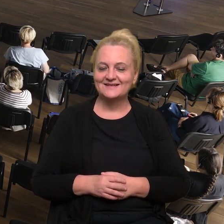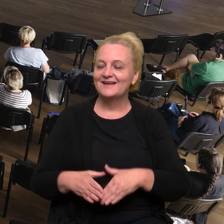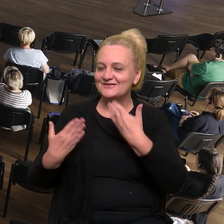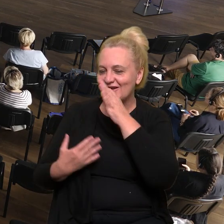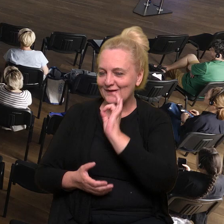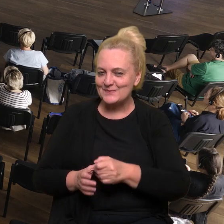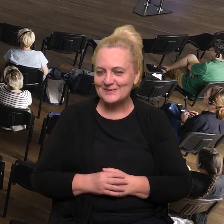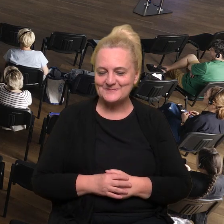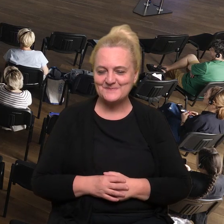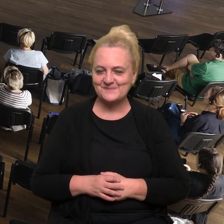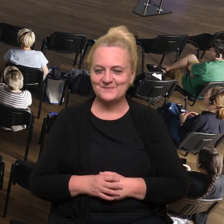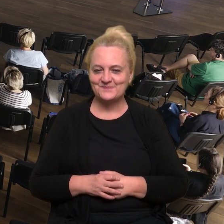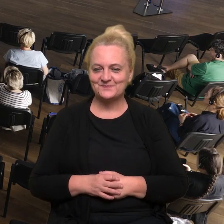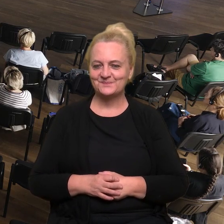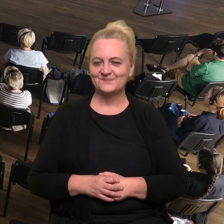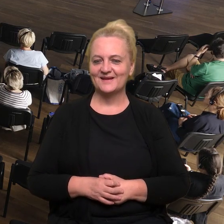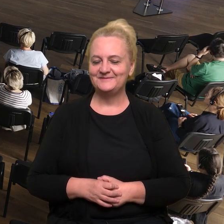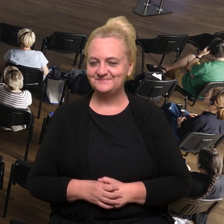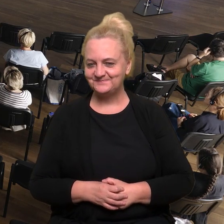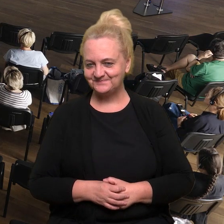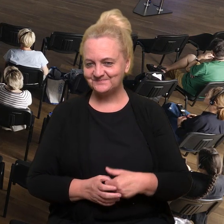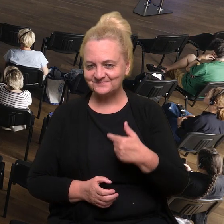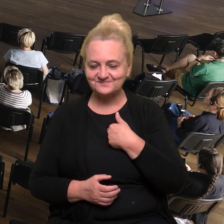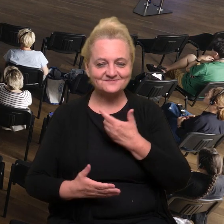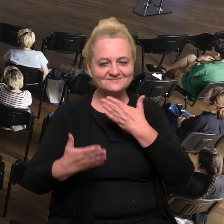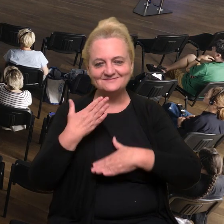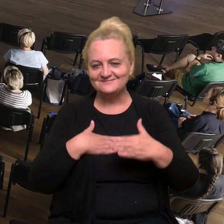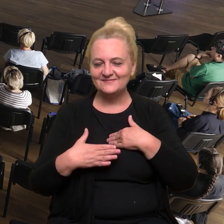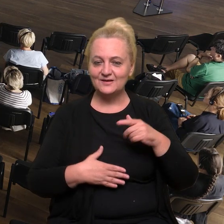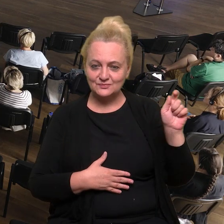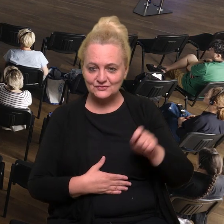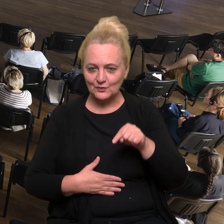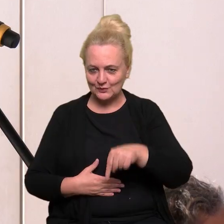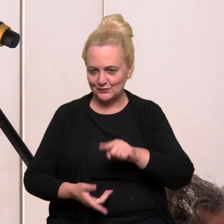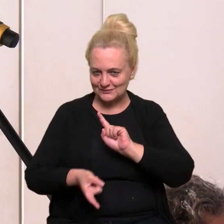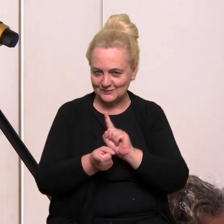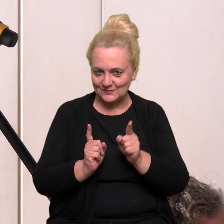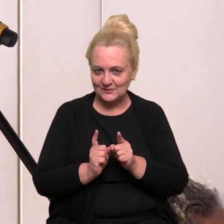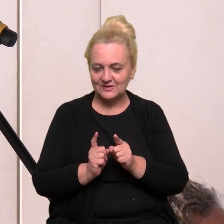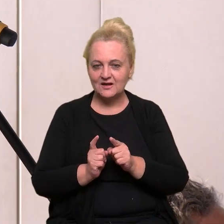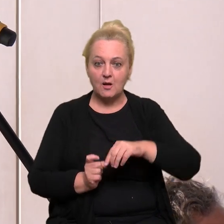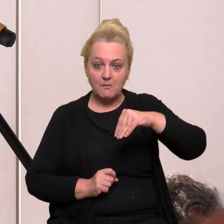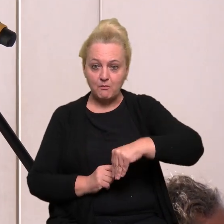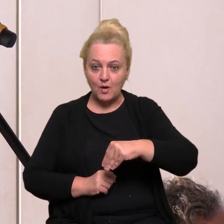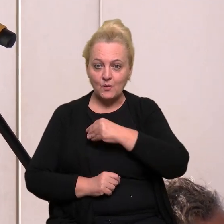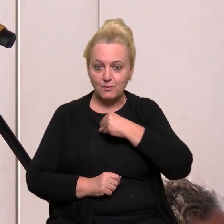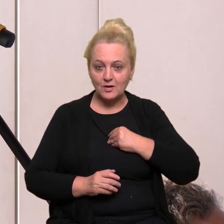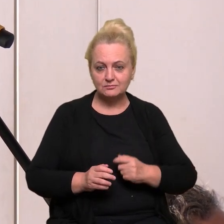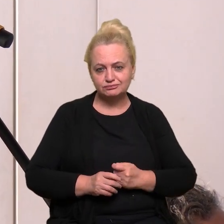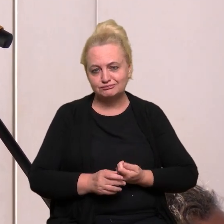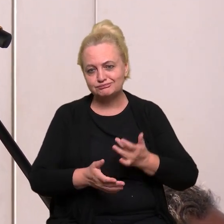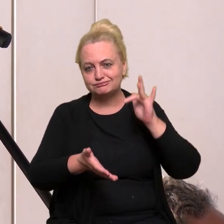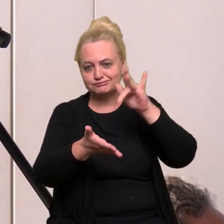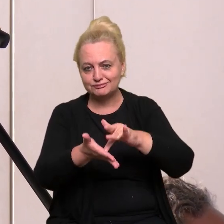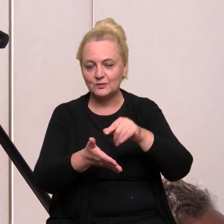Dzień dobry. Ja z ogromną przyjemnością przyjechałem na to spotkanie z południa Polski i bardzo